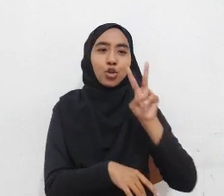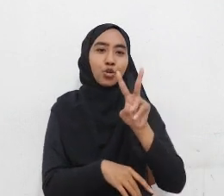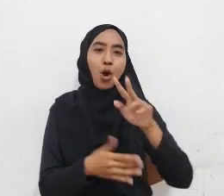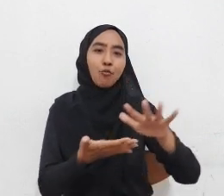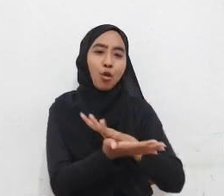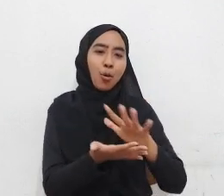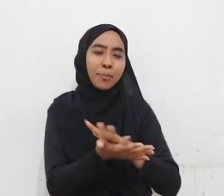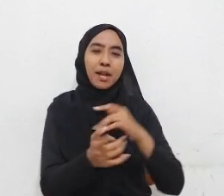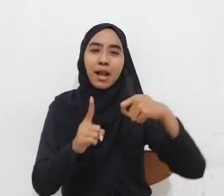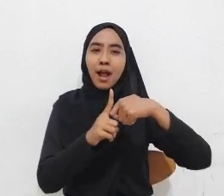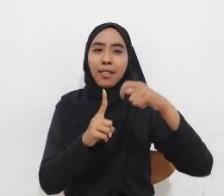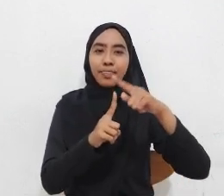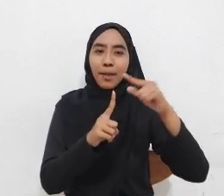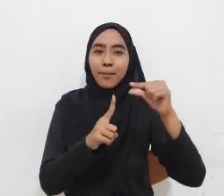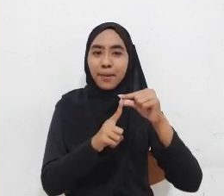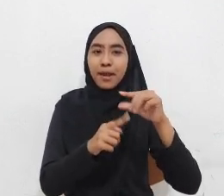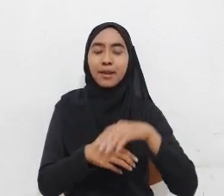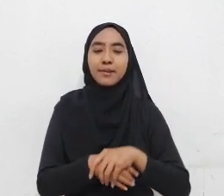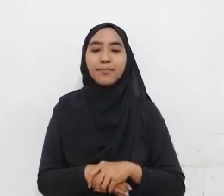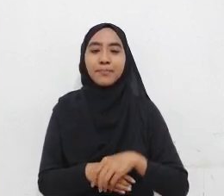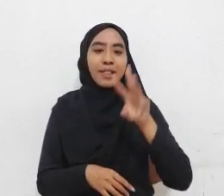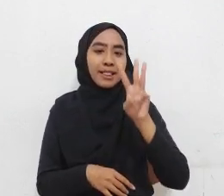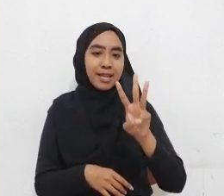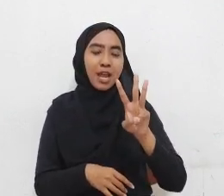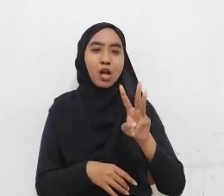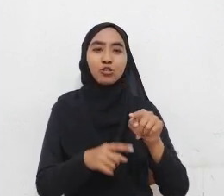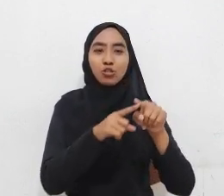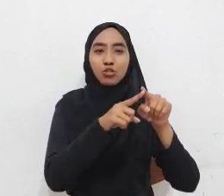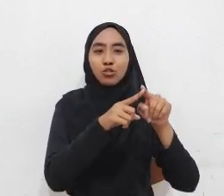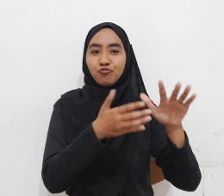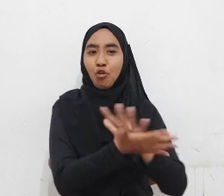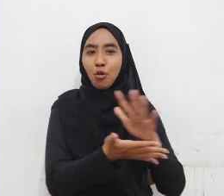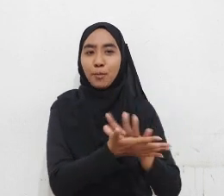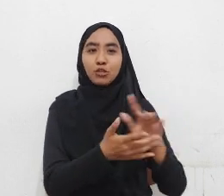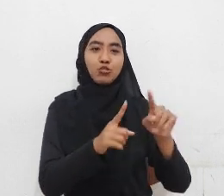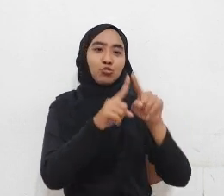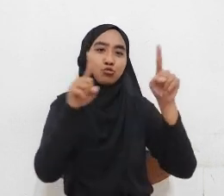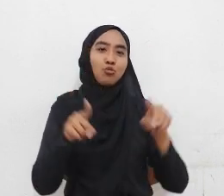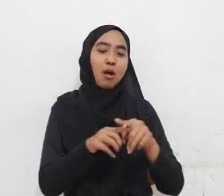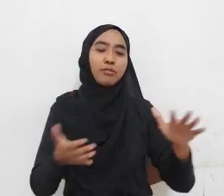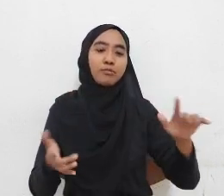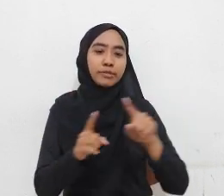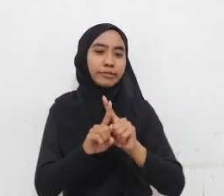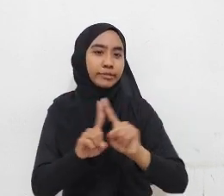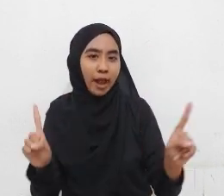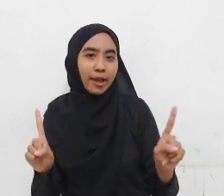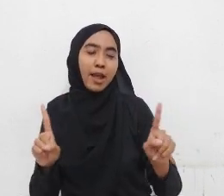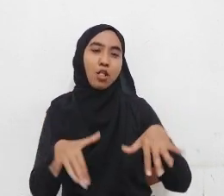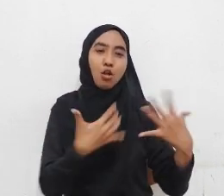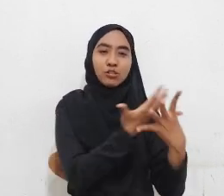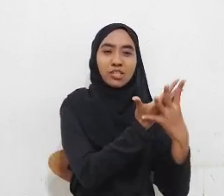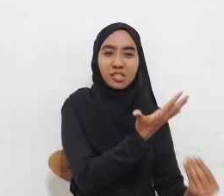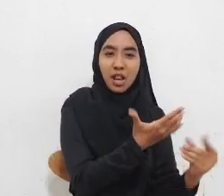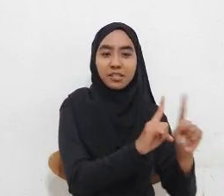2. Fotokopi KTP penggugat. 3. Fotokopi akta cerai dan